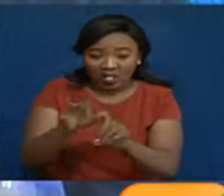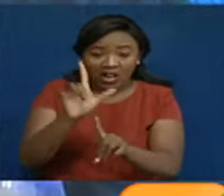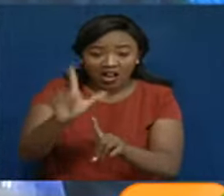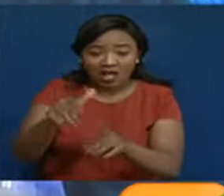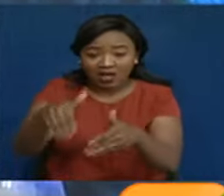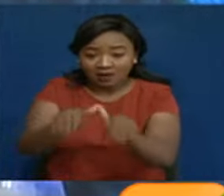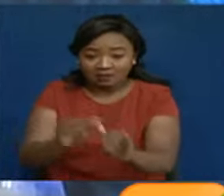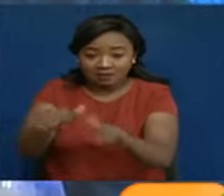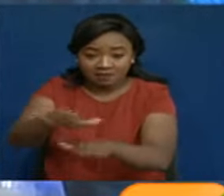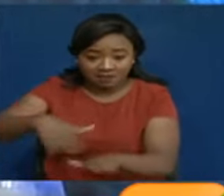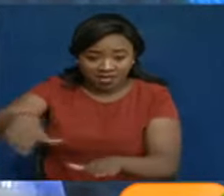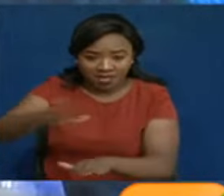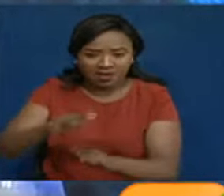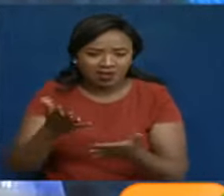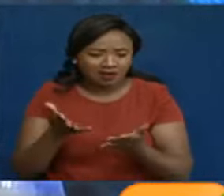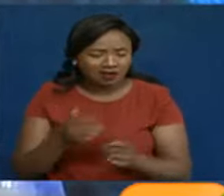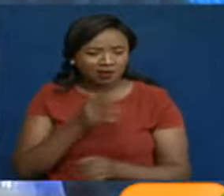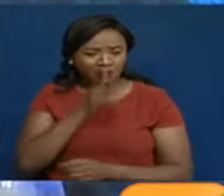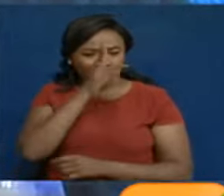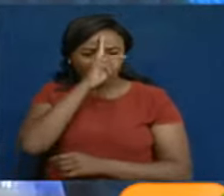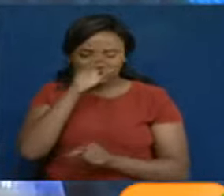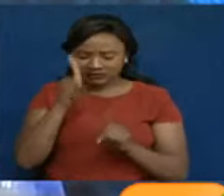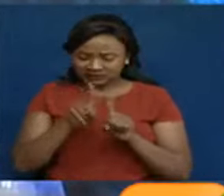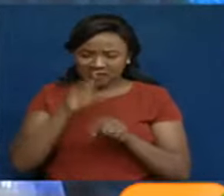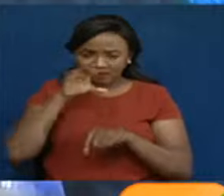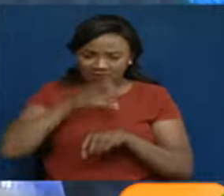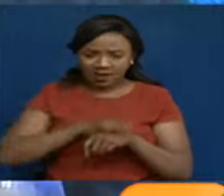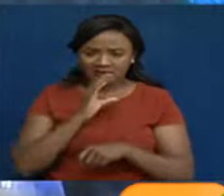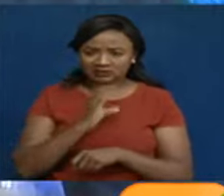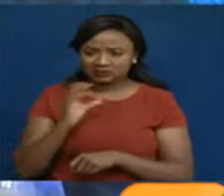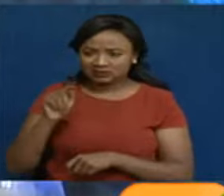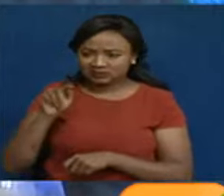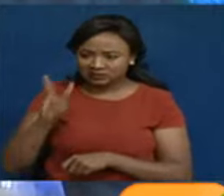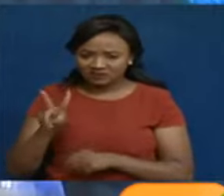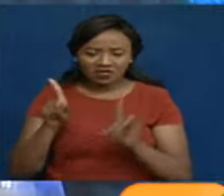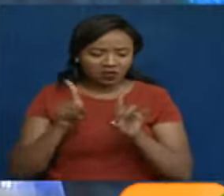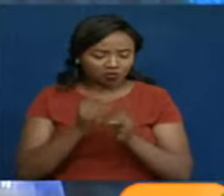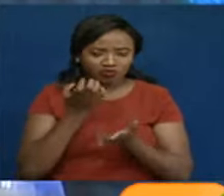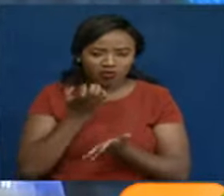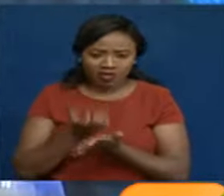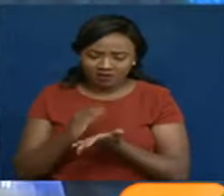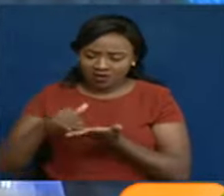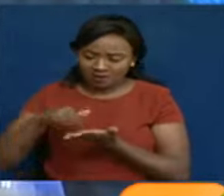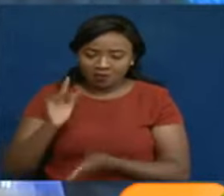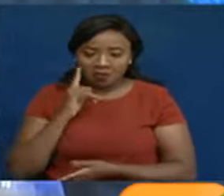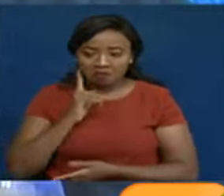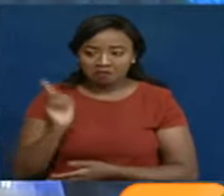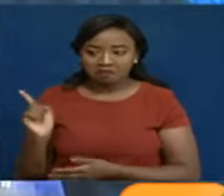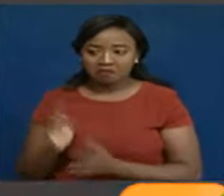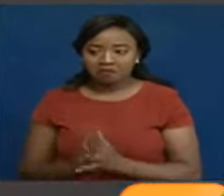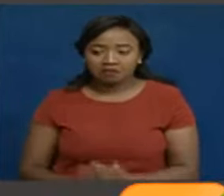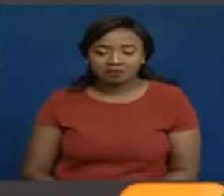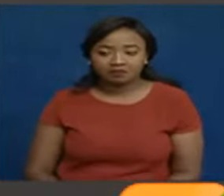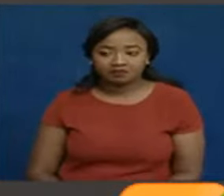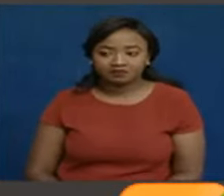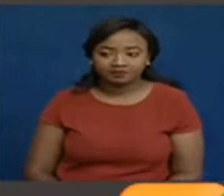maelezo zaidi kuhusu polisi kupata kanda za CCTV na ushahidi zaidi dhidi ya mshukiwa huyo.